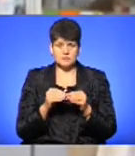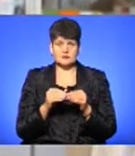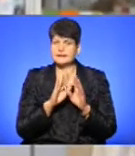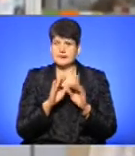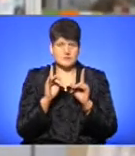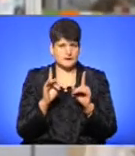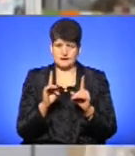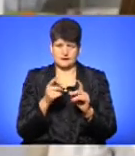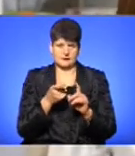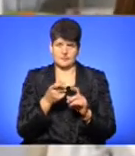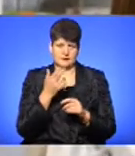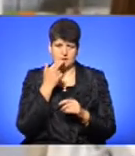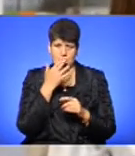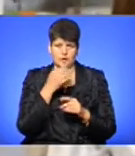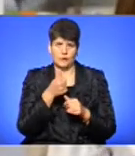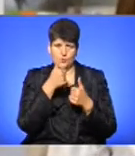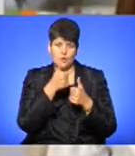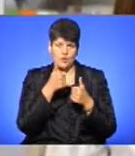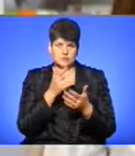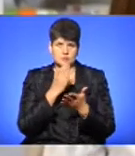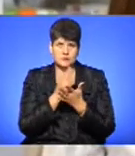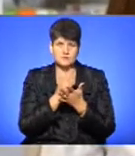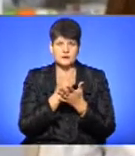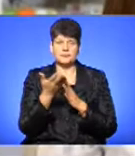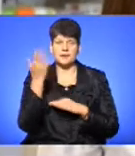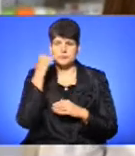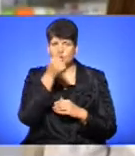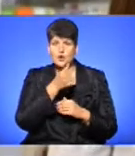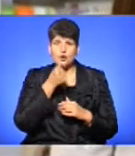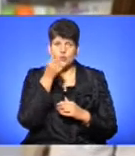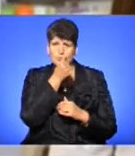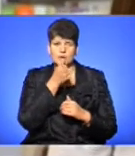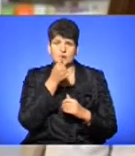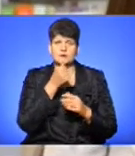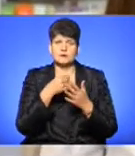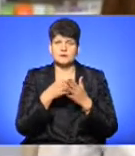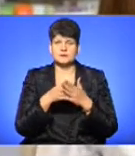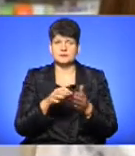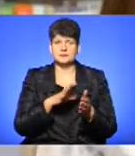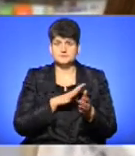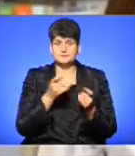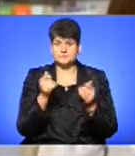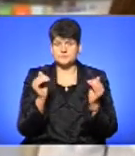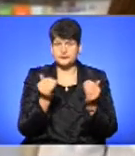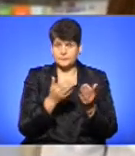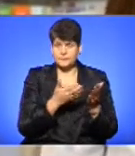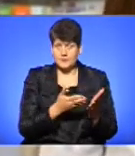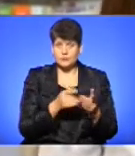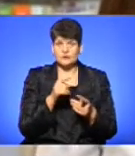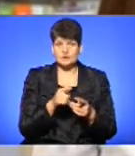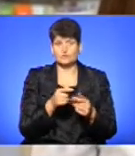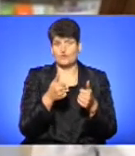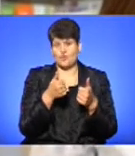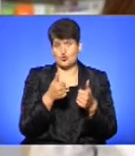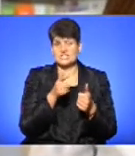грипу, досить хороші. Минулого року вартість даного лікарського засобу була трошки менша, в зв'язку з тим, що в нього був коротший термін